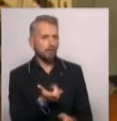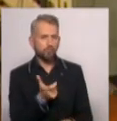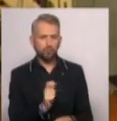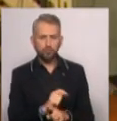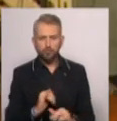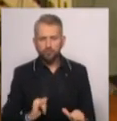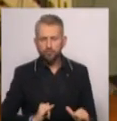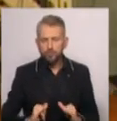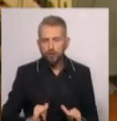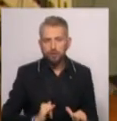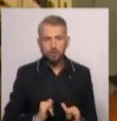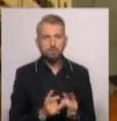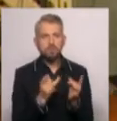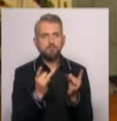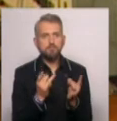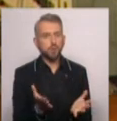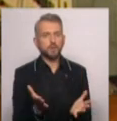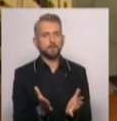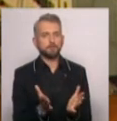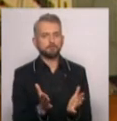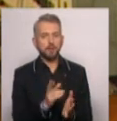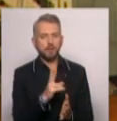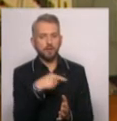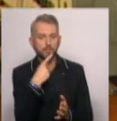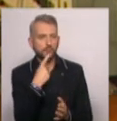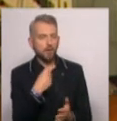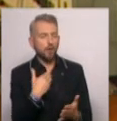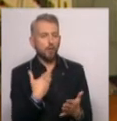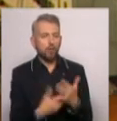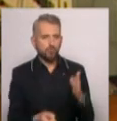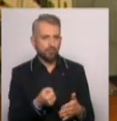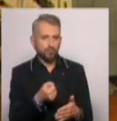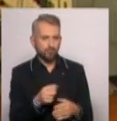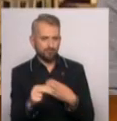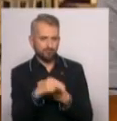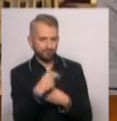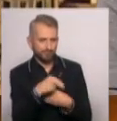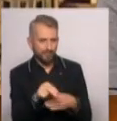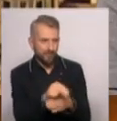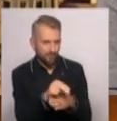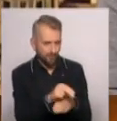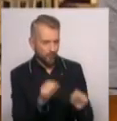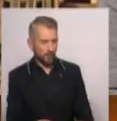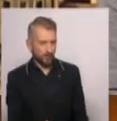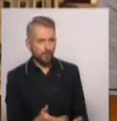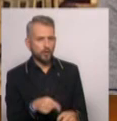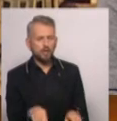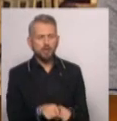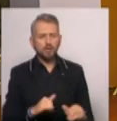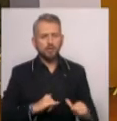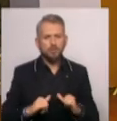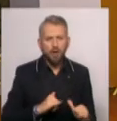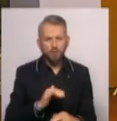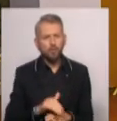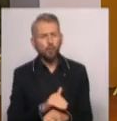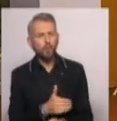чемні, ну, просто хоч, як цей вислів крилатий, хоч до рани прикладає. Ну, вони настільки делікатні, настільки доброзичливі,